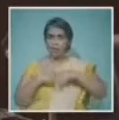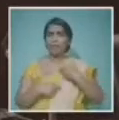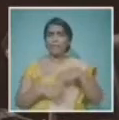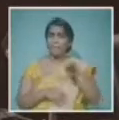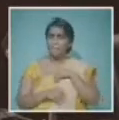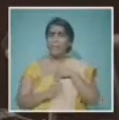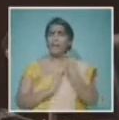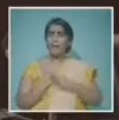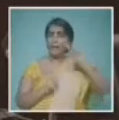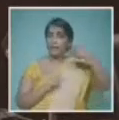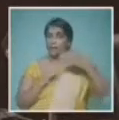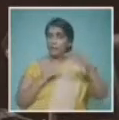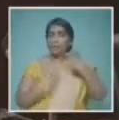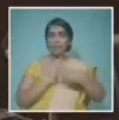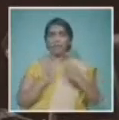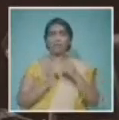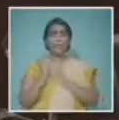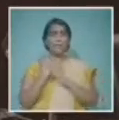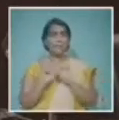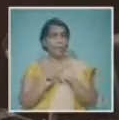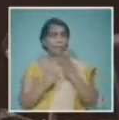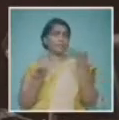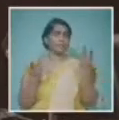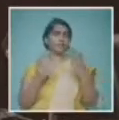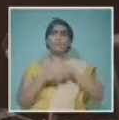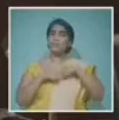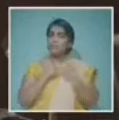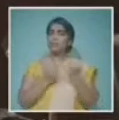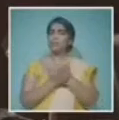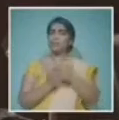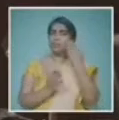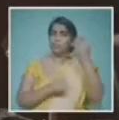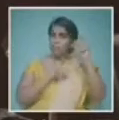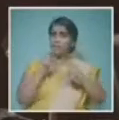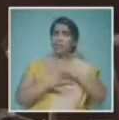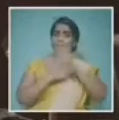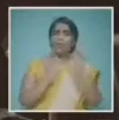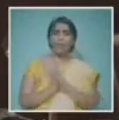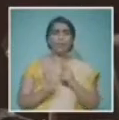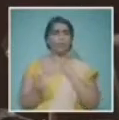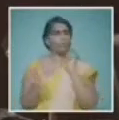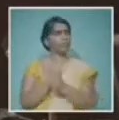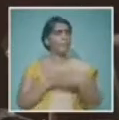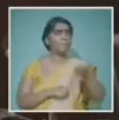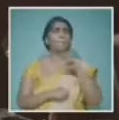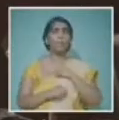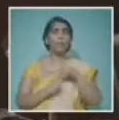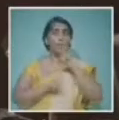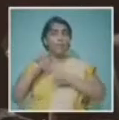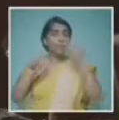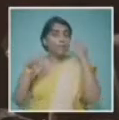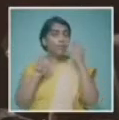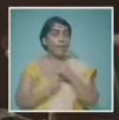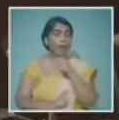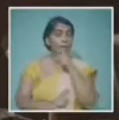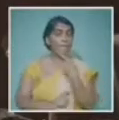නීතිය හෙට සිට අපේ රටේ සියලු ආයතන සියලු සංවිධාන සියලු පුරවැසියන් යටත් වෙන මේ සංශෝධනෙට. හැබැයි සාකච්ඡාවට බඳුන් වෙන්නේ